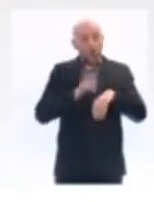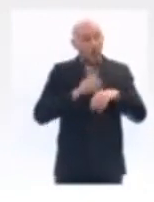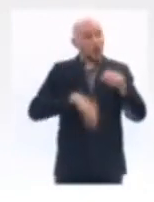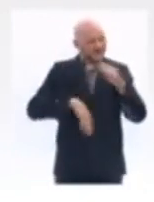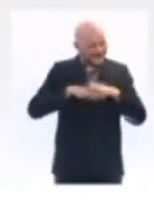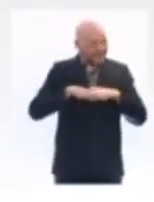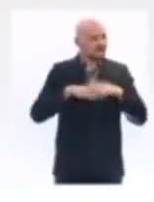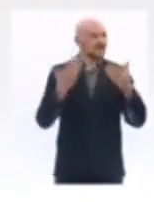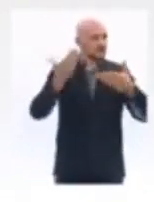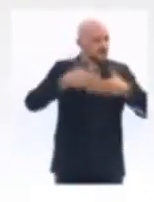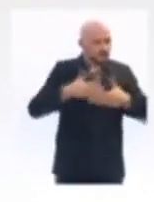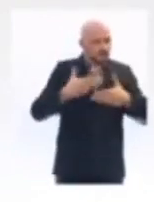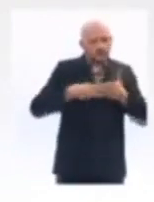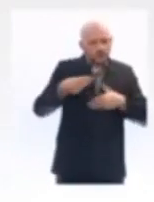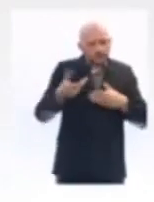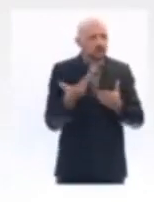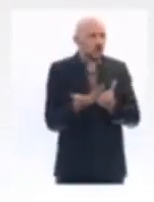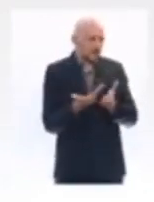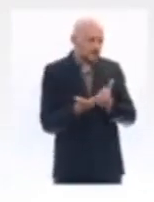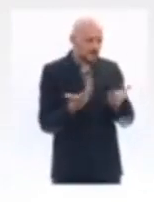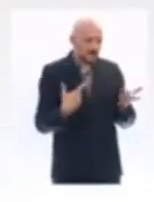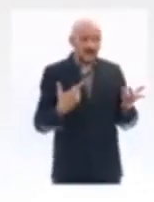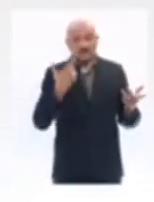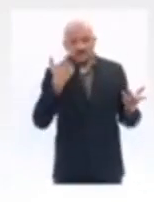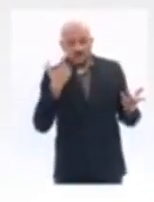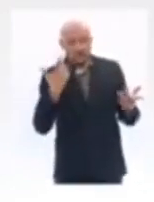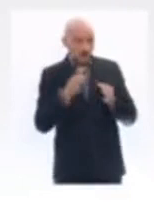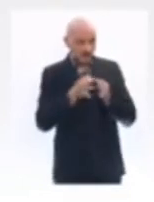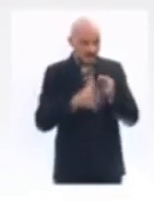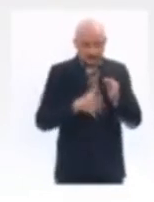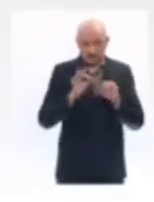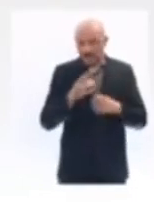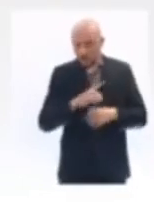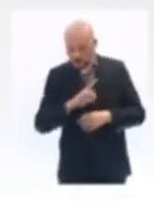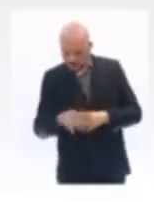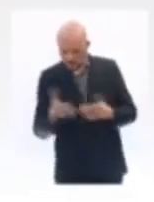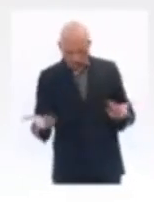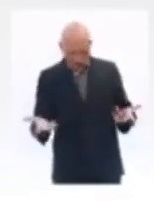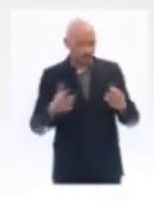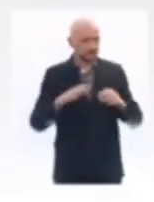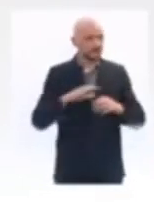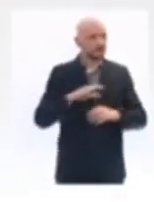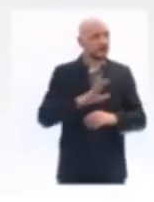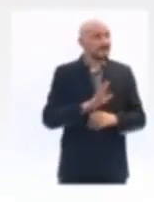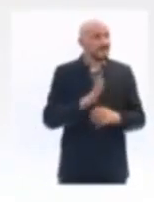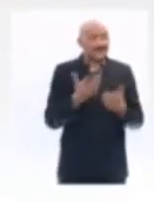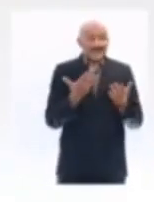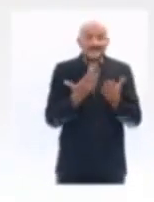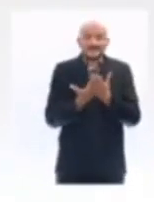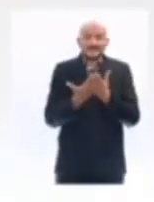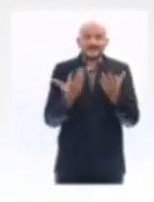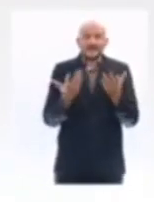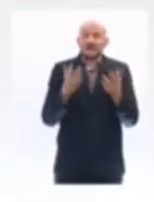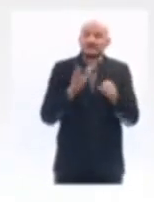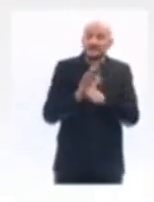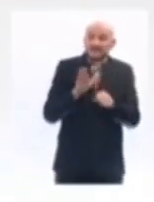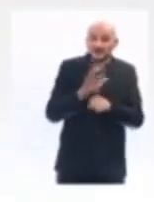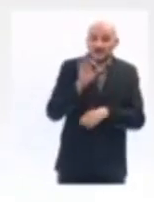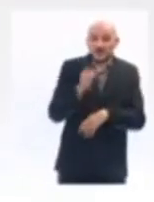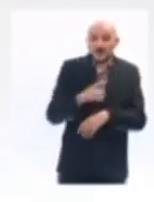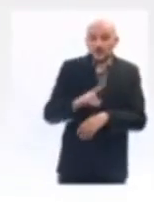inscrit une règle dans ce protocole, ça devient la traduction concrète de l'obligation de l'employeur